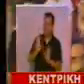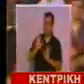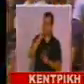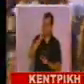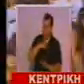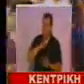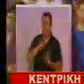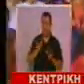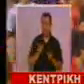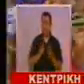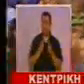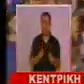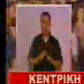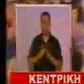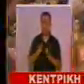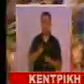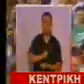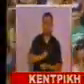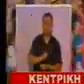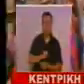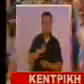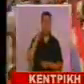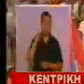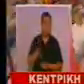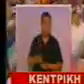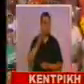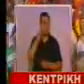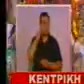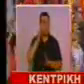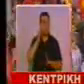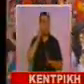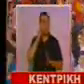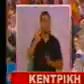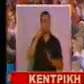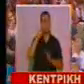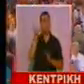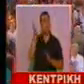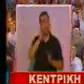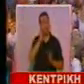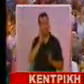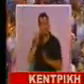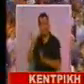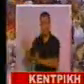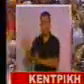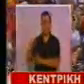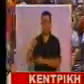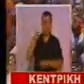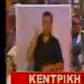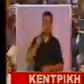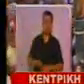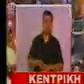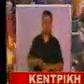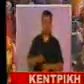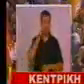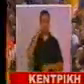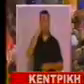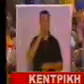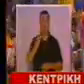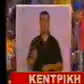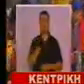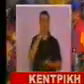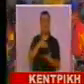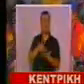καλλιεργούν φοβερές και εξαιρετικά επικίνδυνες αυταπάτες. Και με την ευκαιρία θέλουμε να ξεκαθαρίσουμε